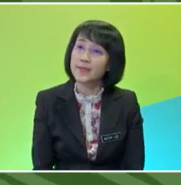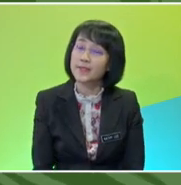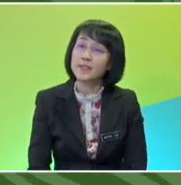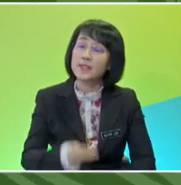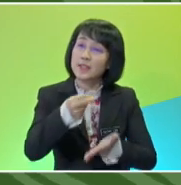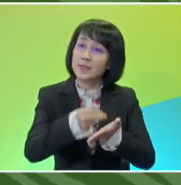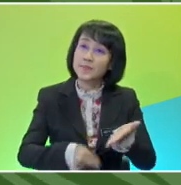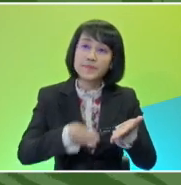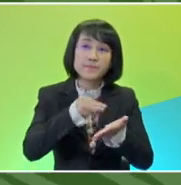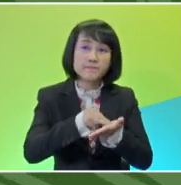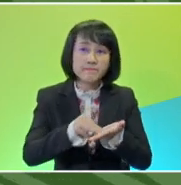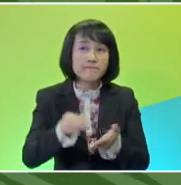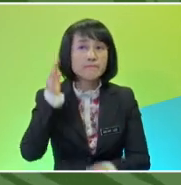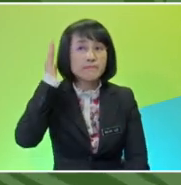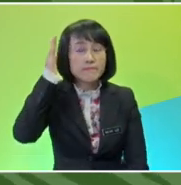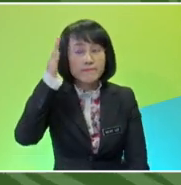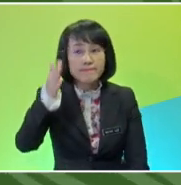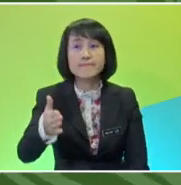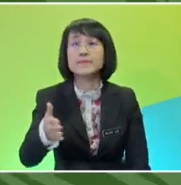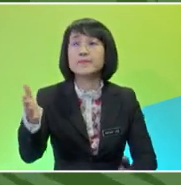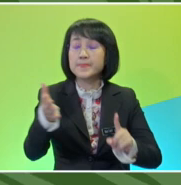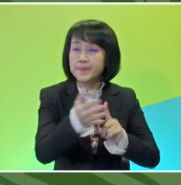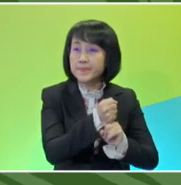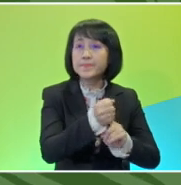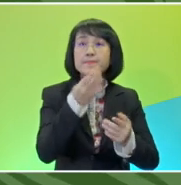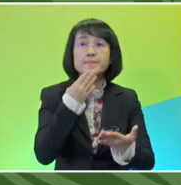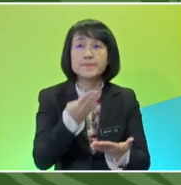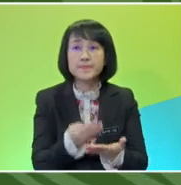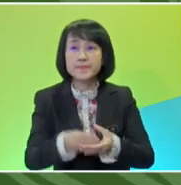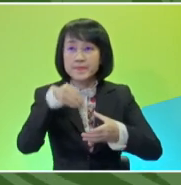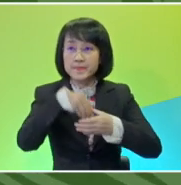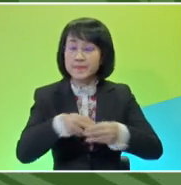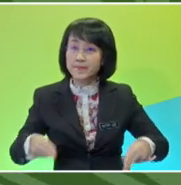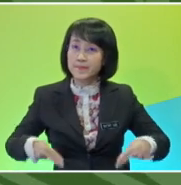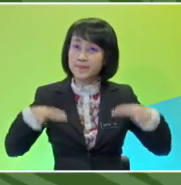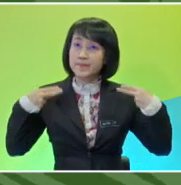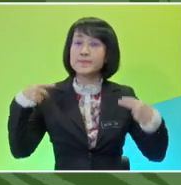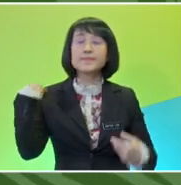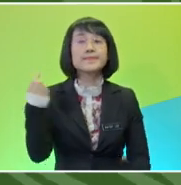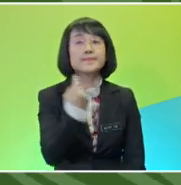akan menjadi pedoman yang baik dalam kehidupan kita